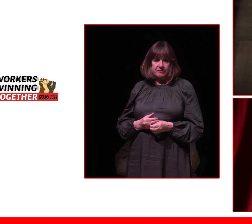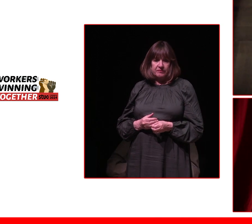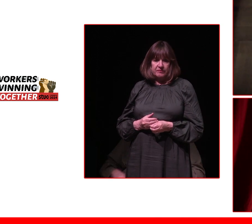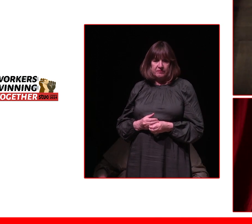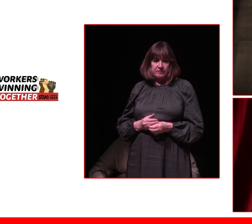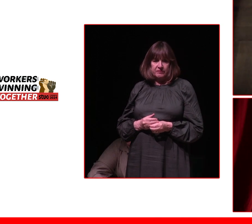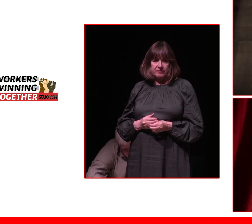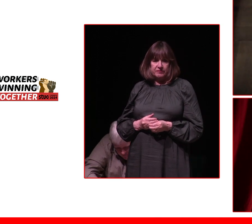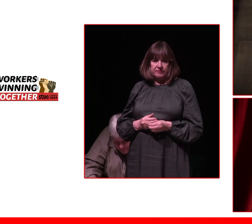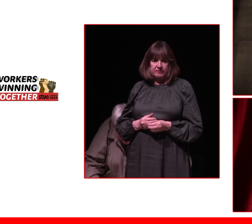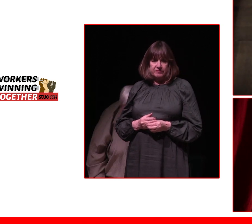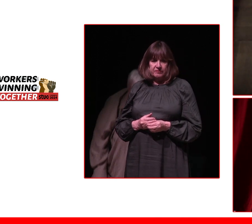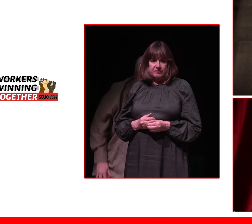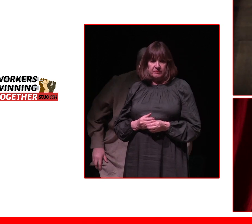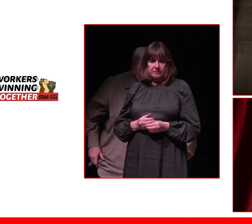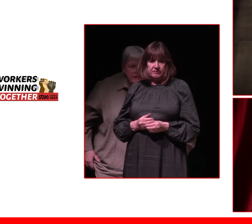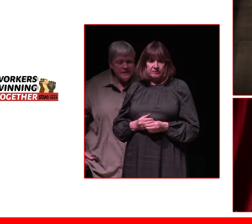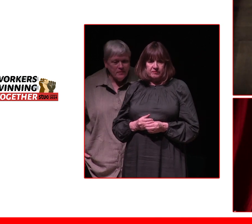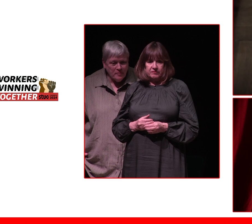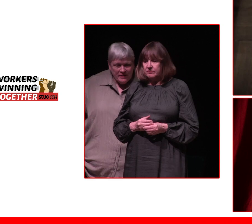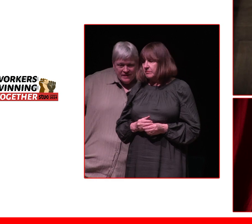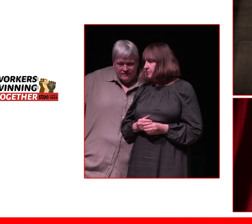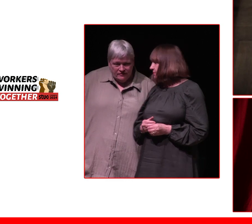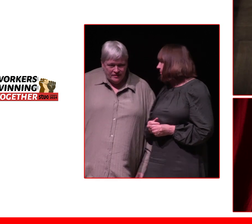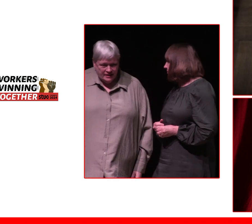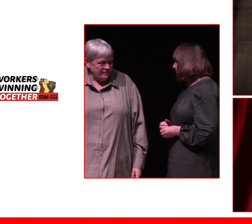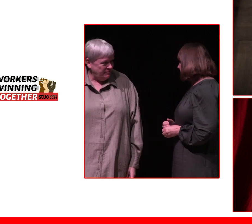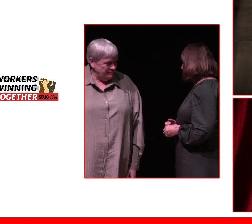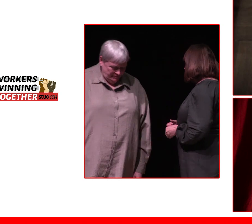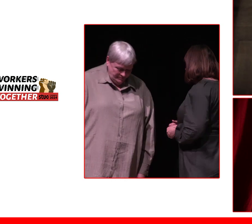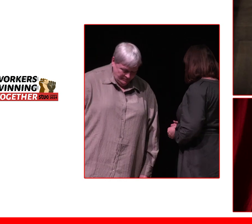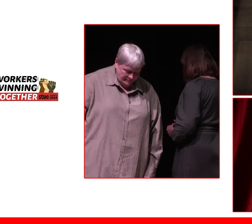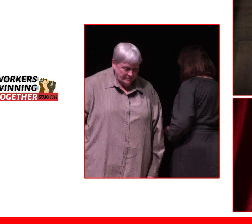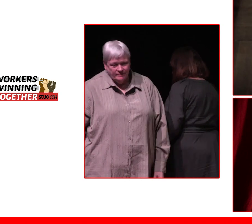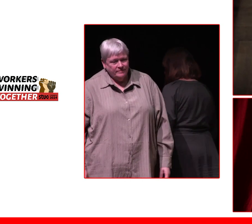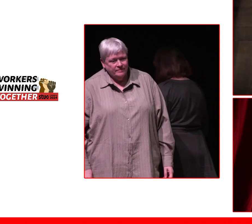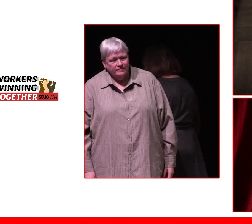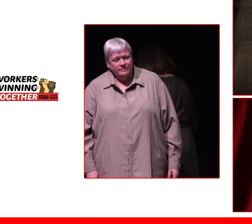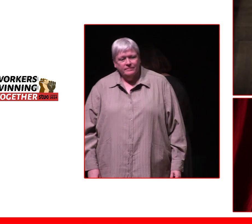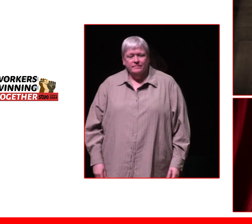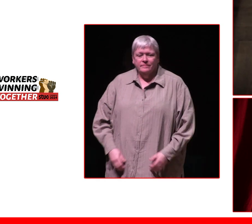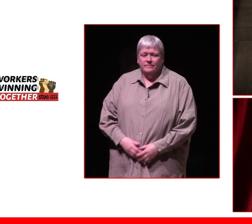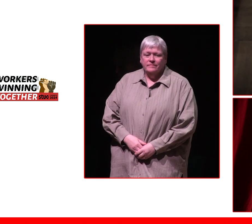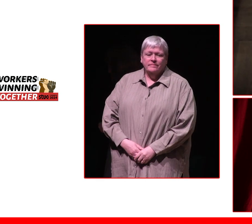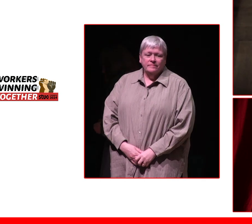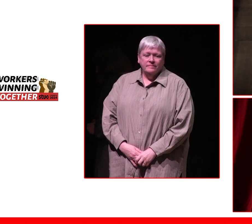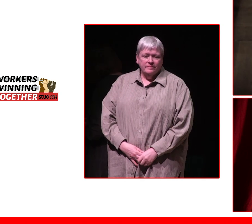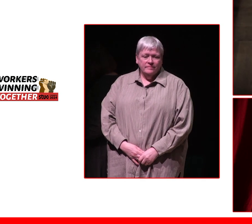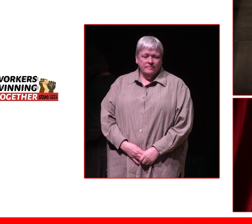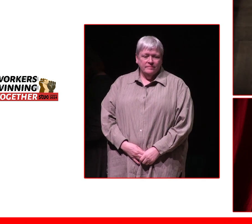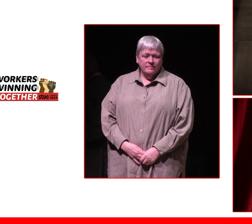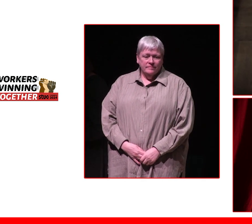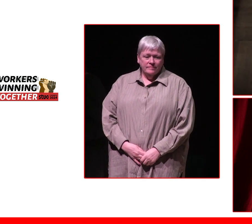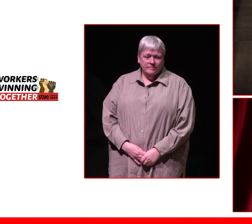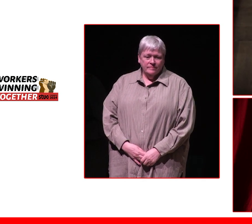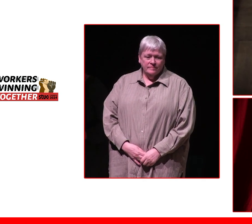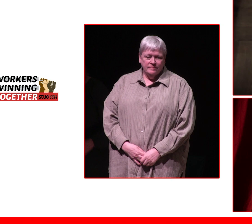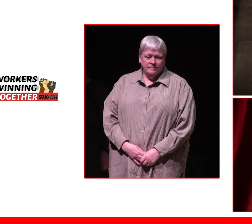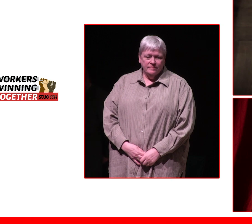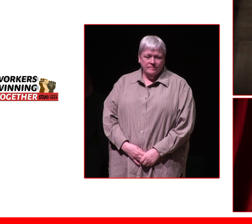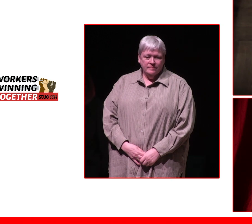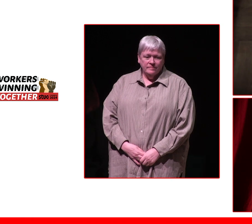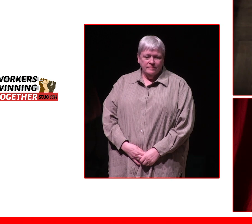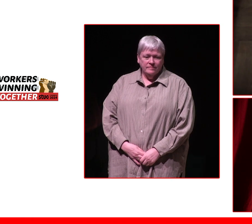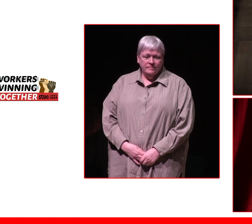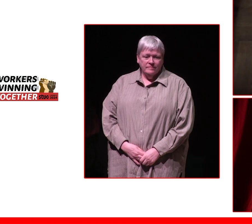مطلوب أن يكون هناك تضامن حقيقي مع فلسطين. هذا التضامن هو إنهاء